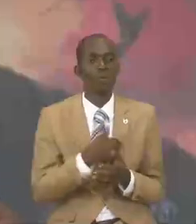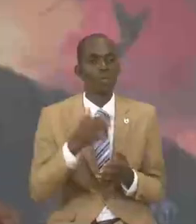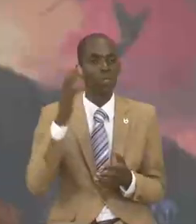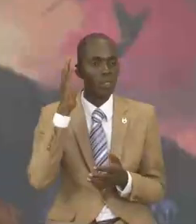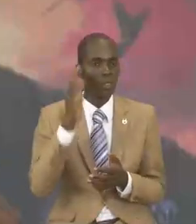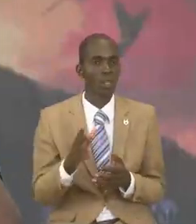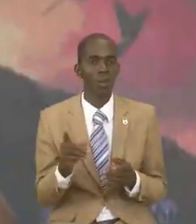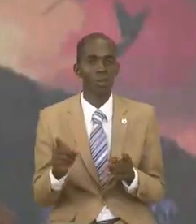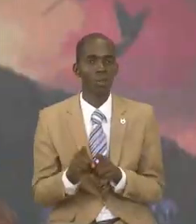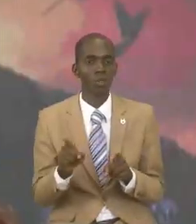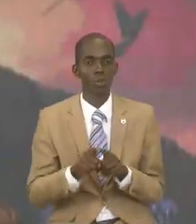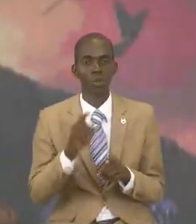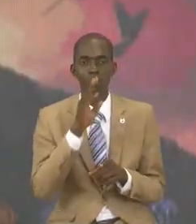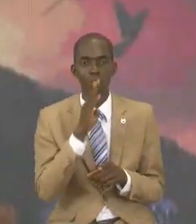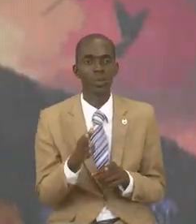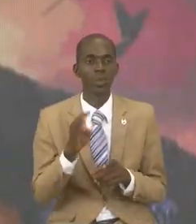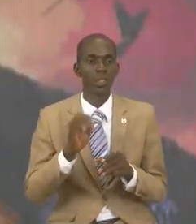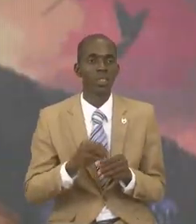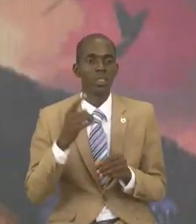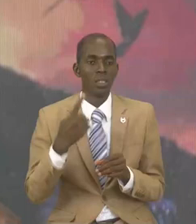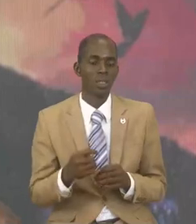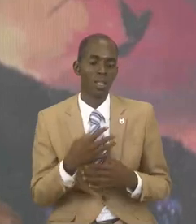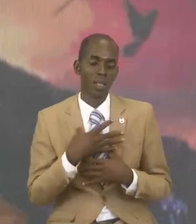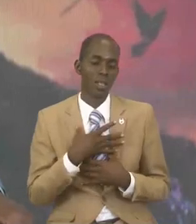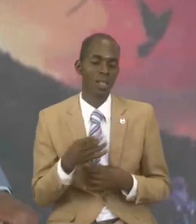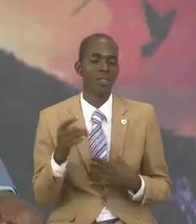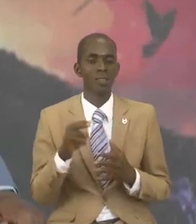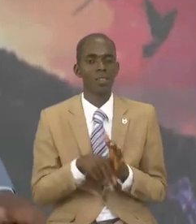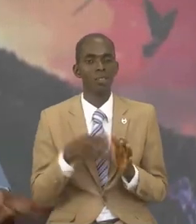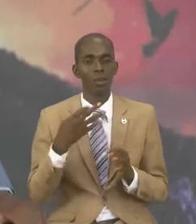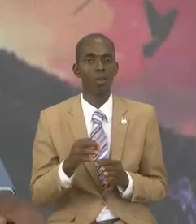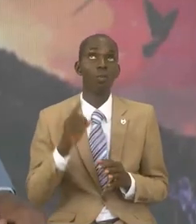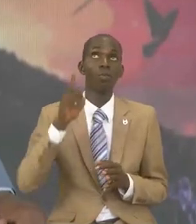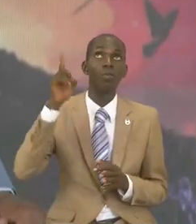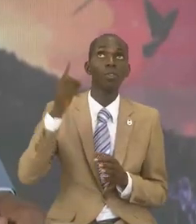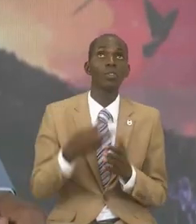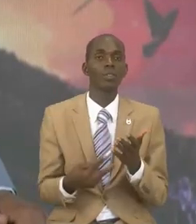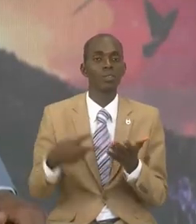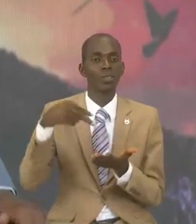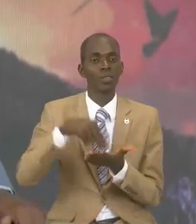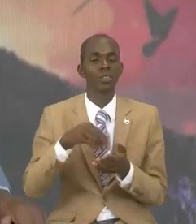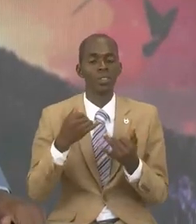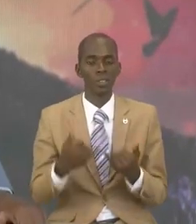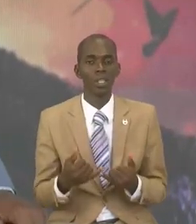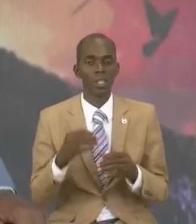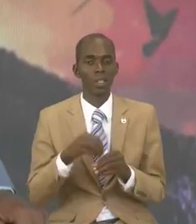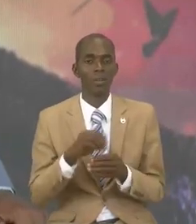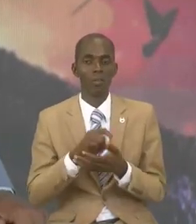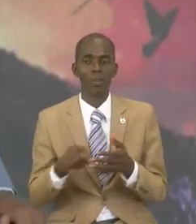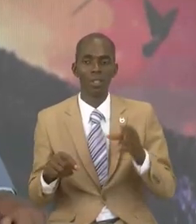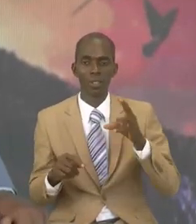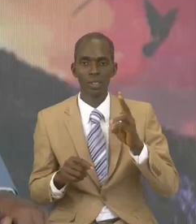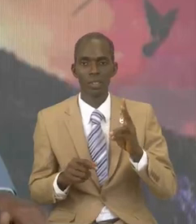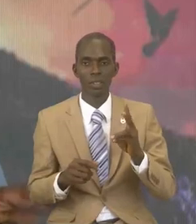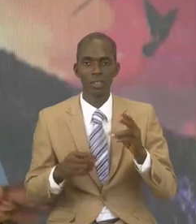aussi par la conformité à sa résurrection. Verset 6. Sachant